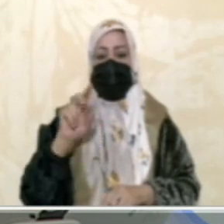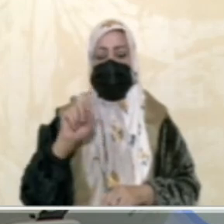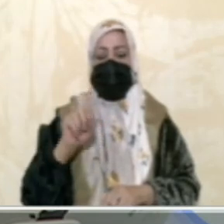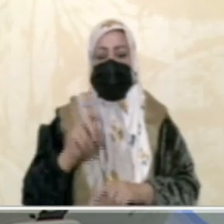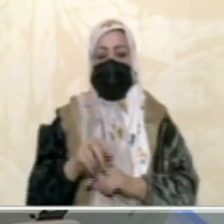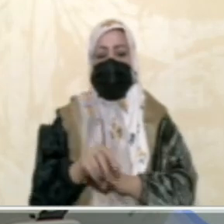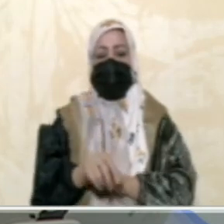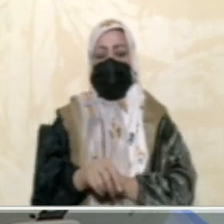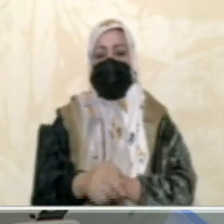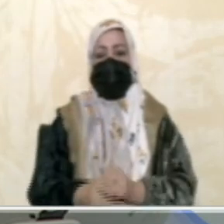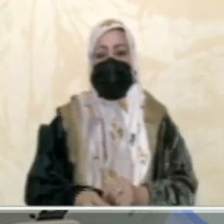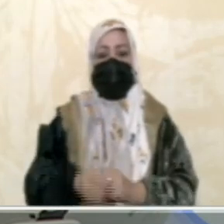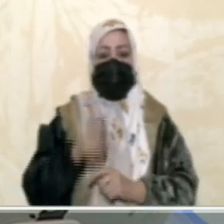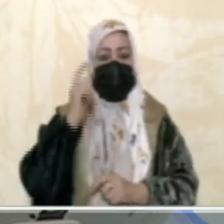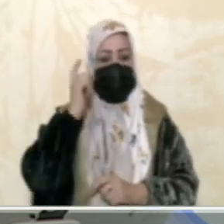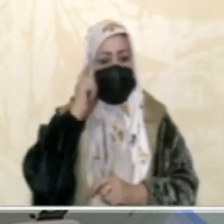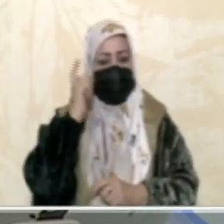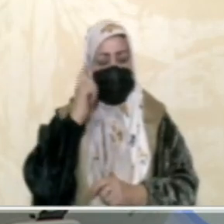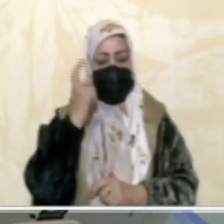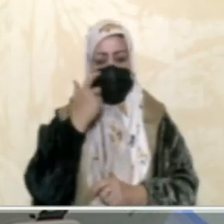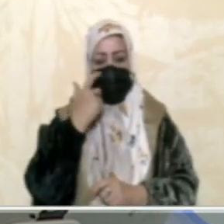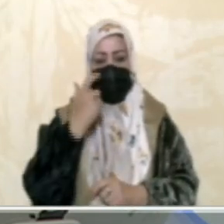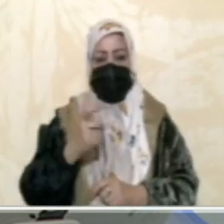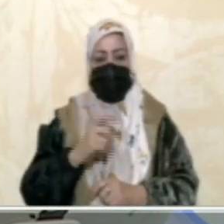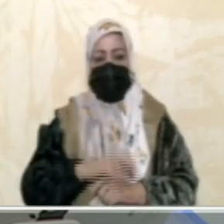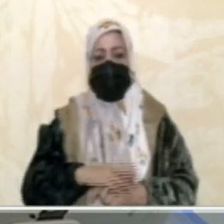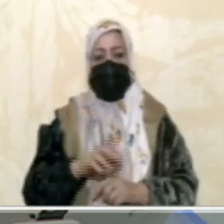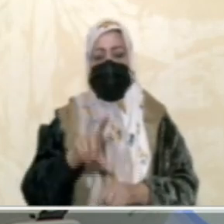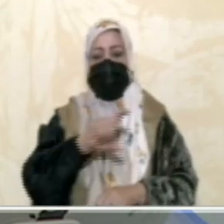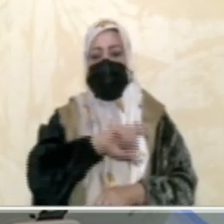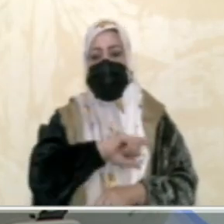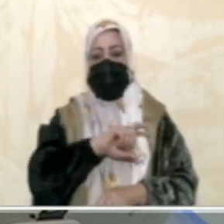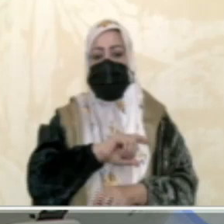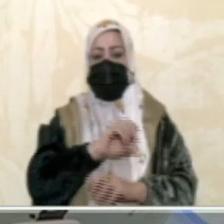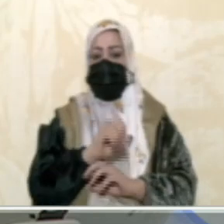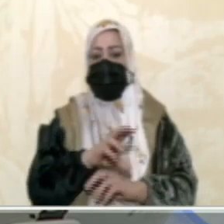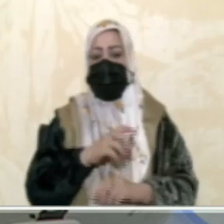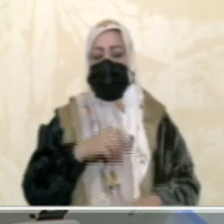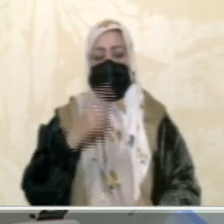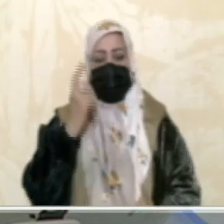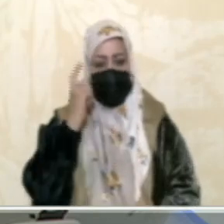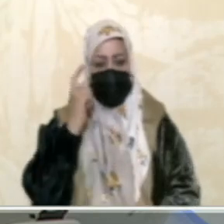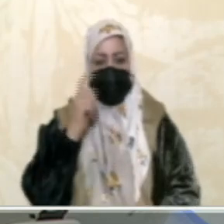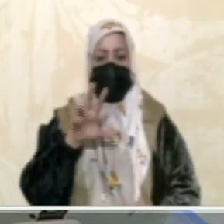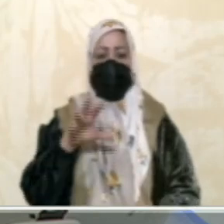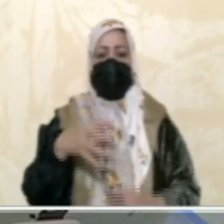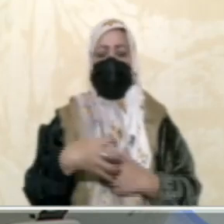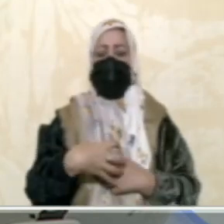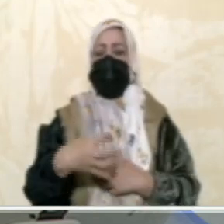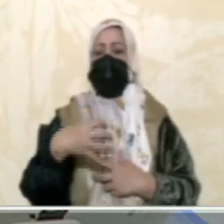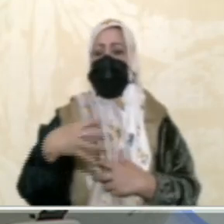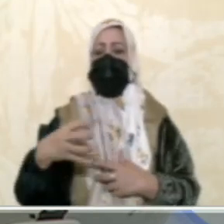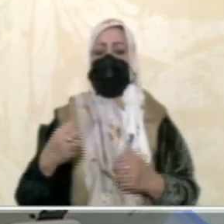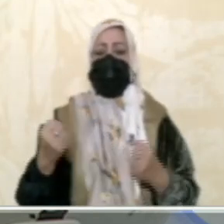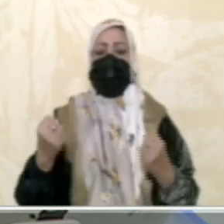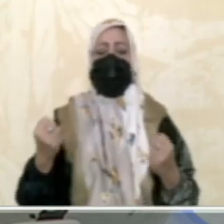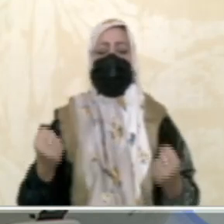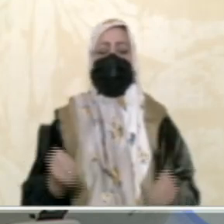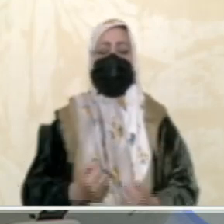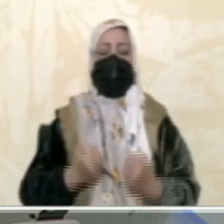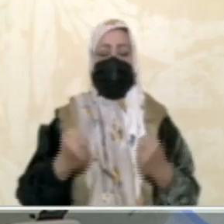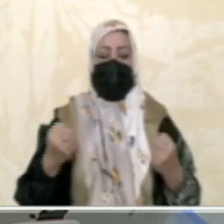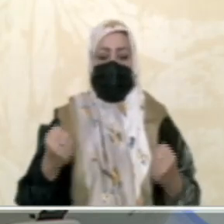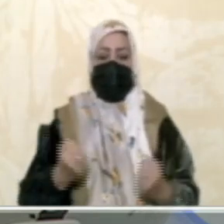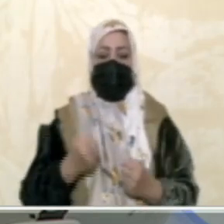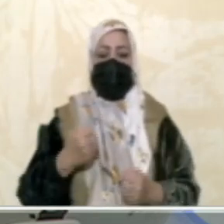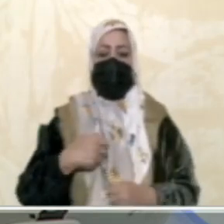بالتلمذه بين يديه الا ان اثره عظيم وهذا الرجل يعني